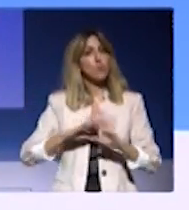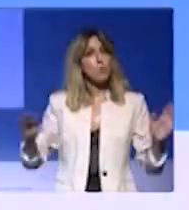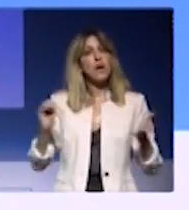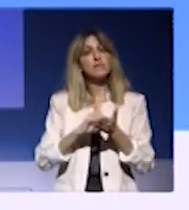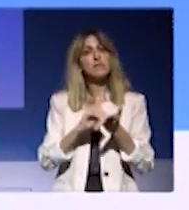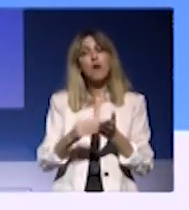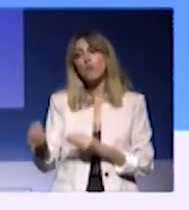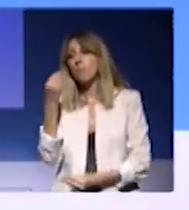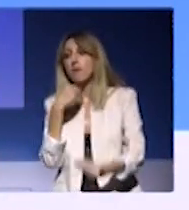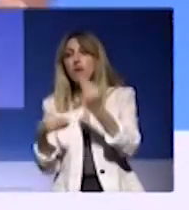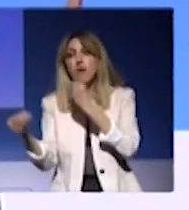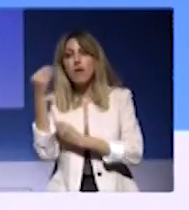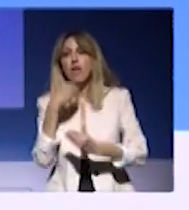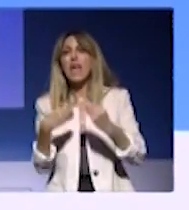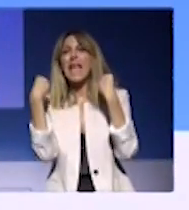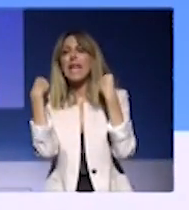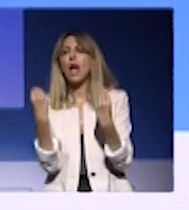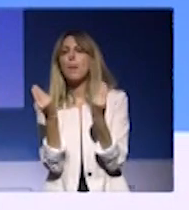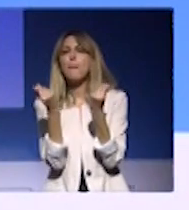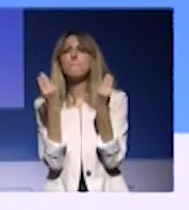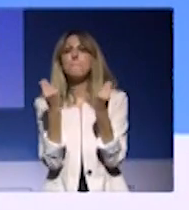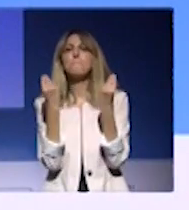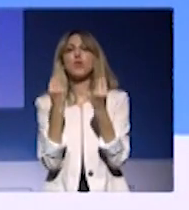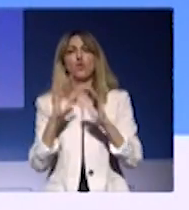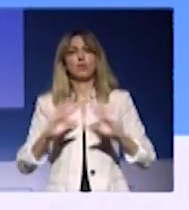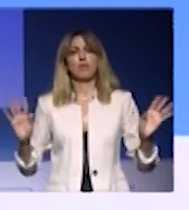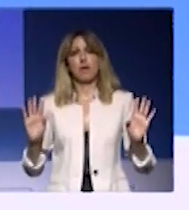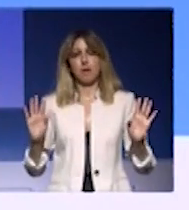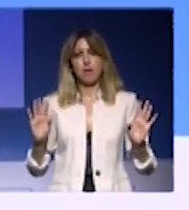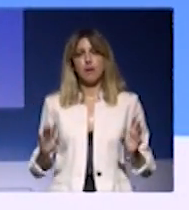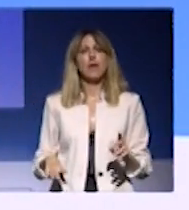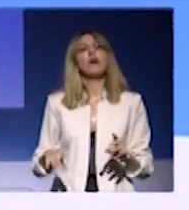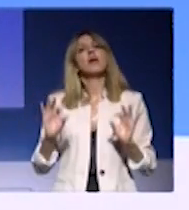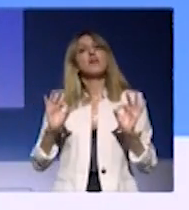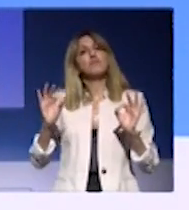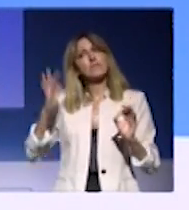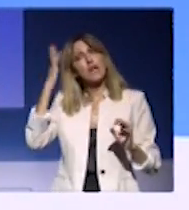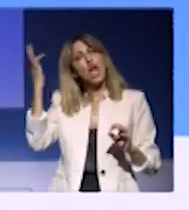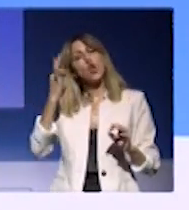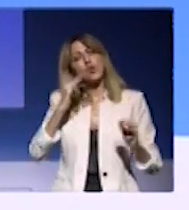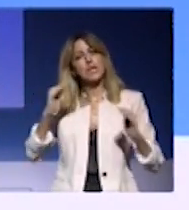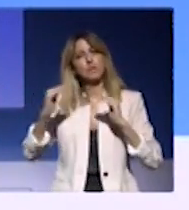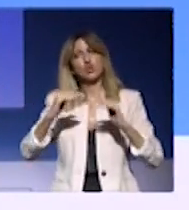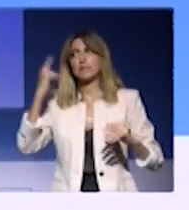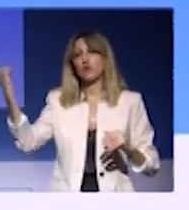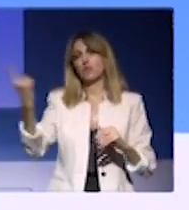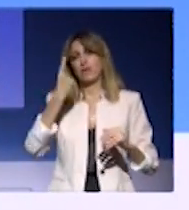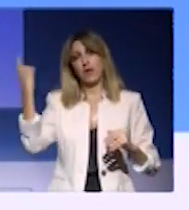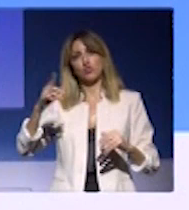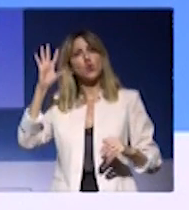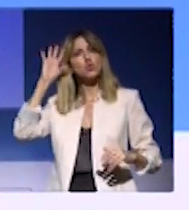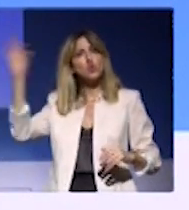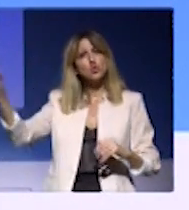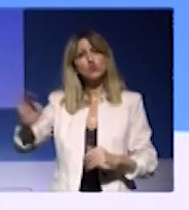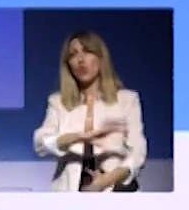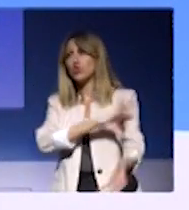τομέα και όλα αυτά μέσα από μία λογική προστασίας του περιβάλλοντος, το να γίνουμε οι καλύτεροι στον κόσμο. Εκεί